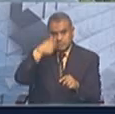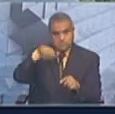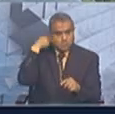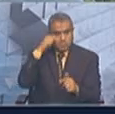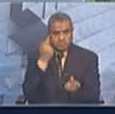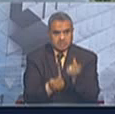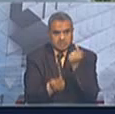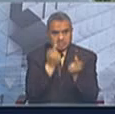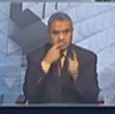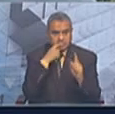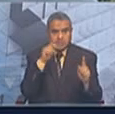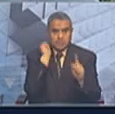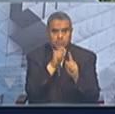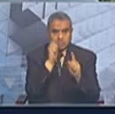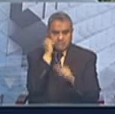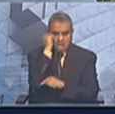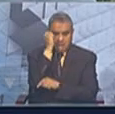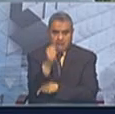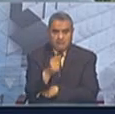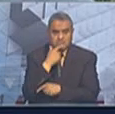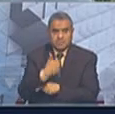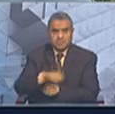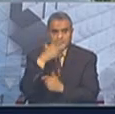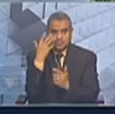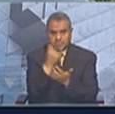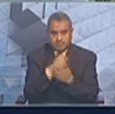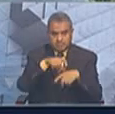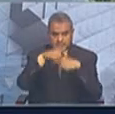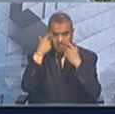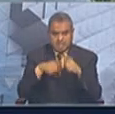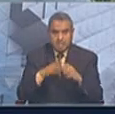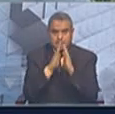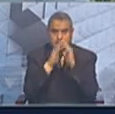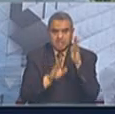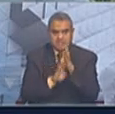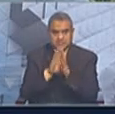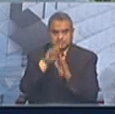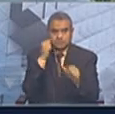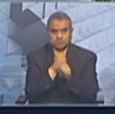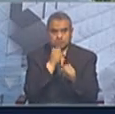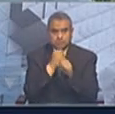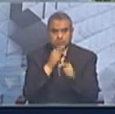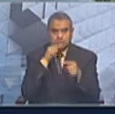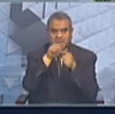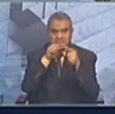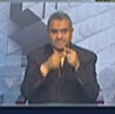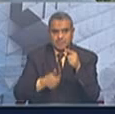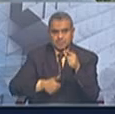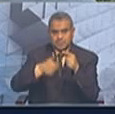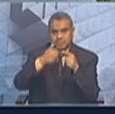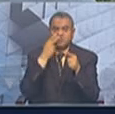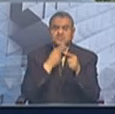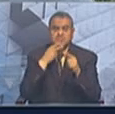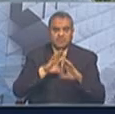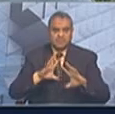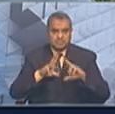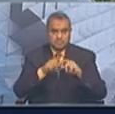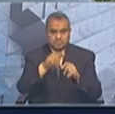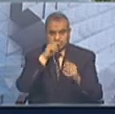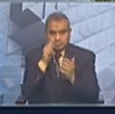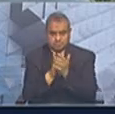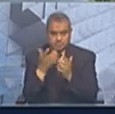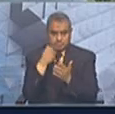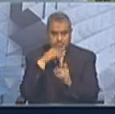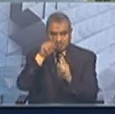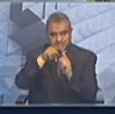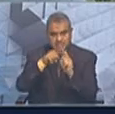الزراعة واستصلاح الأراضي في تنفيذ توجه الدولة المصرية في العمل على زيادة الرقعة الزراعية، ليس فقط